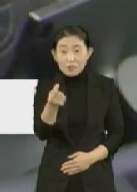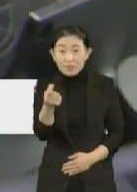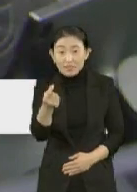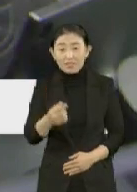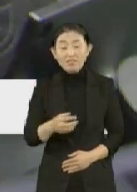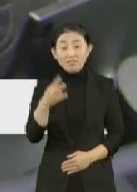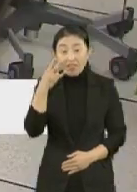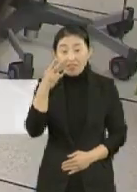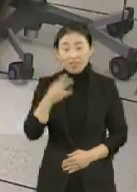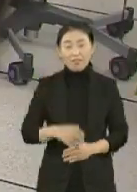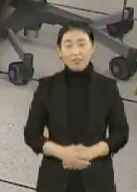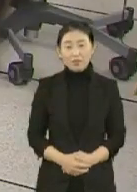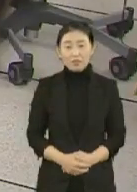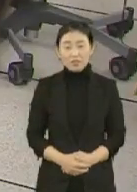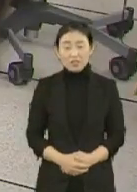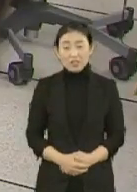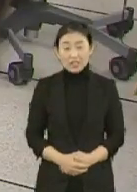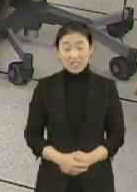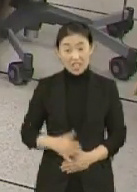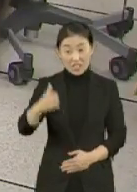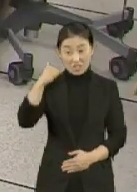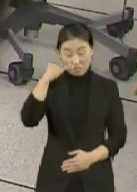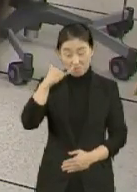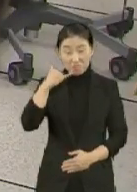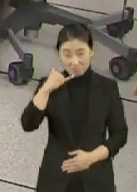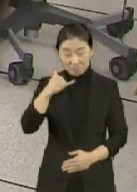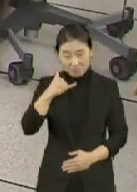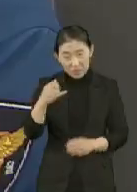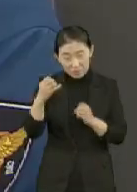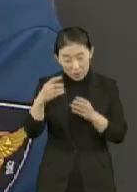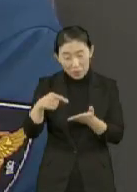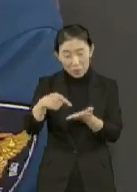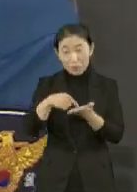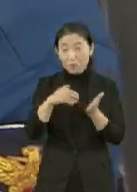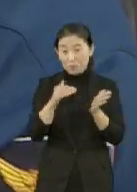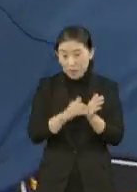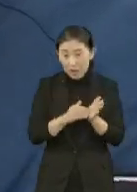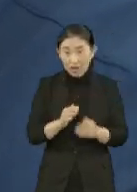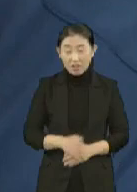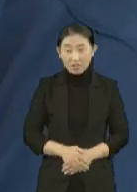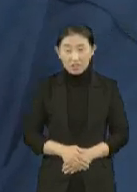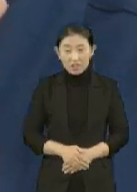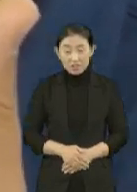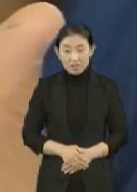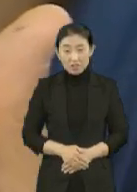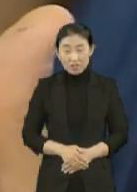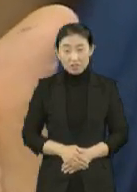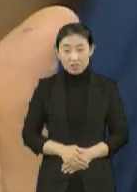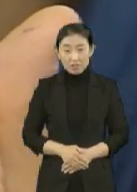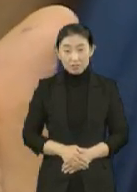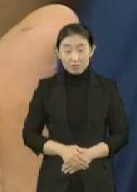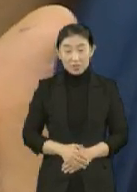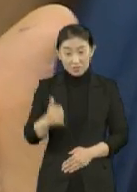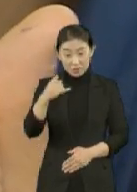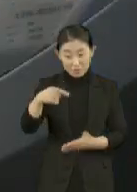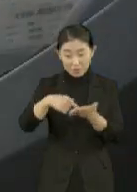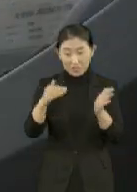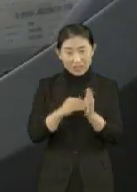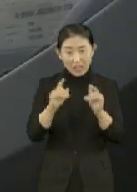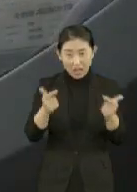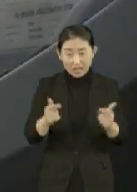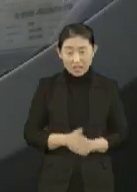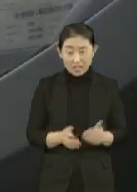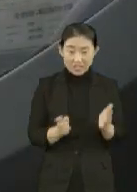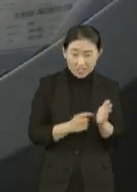경찰이죠? 예, 경찰입니다. 요원들은 신고자를 다독이며 신고를 접수하는데 임무는 여기서 끝이 아닙니다.